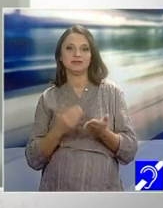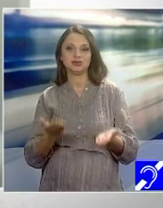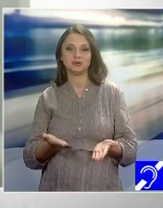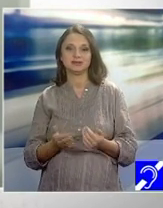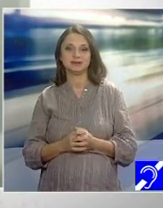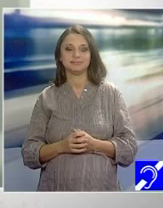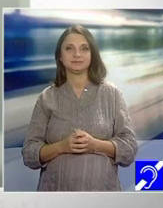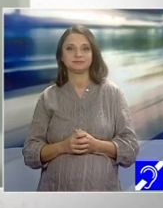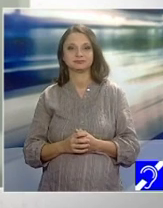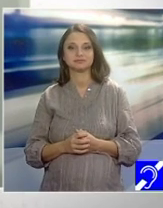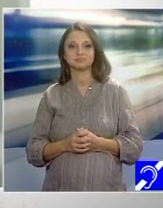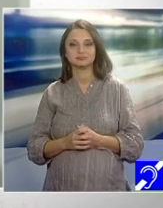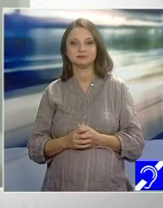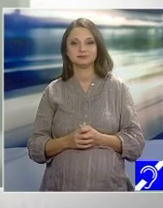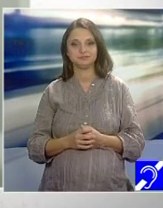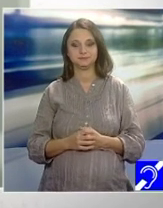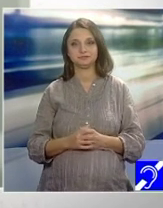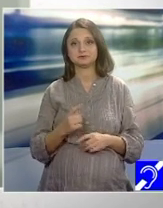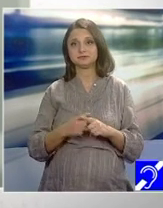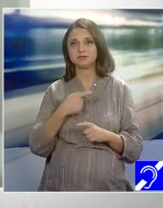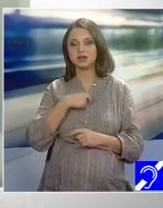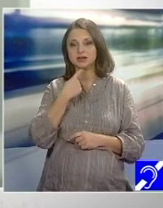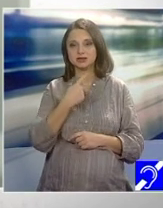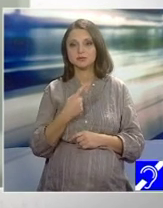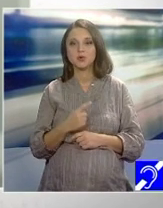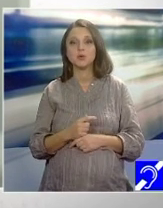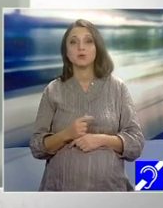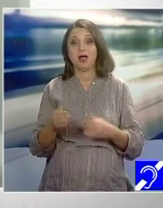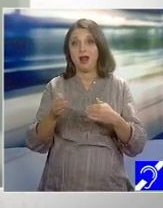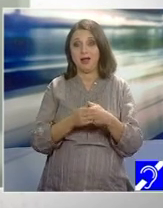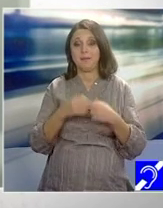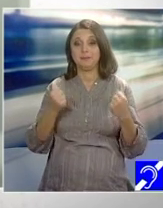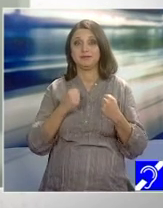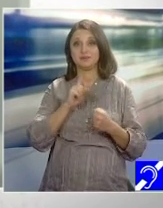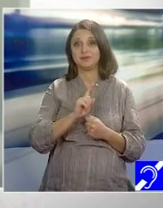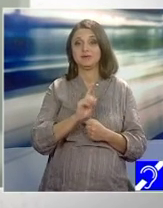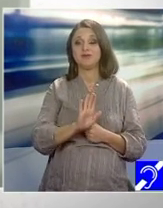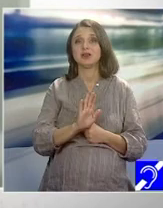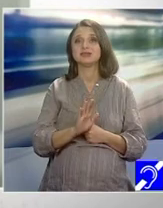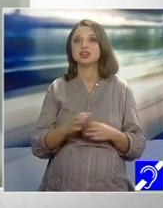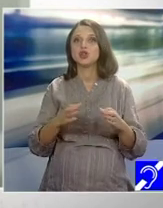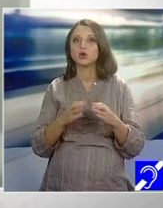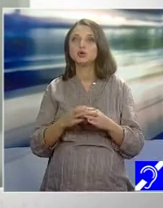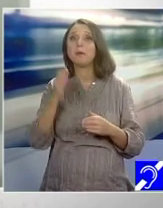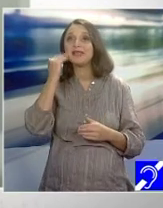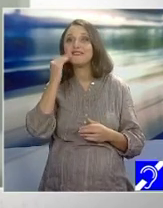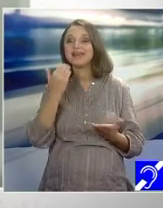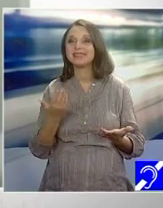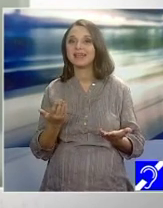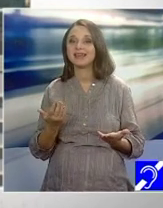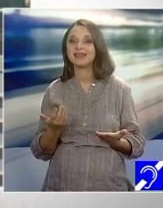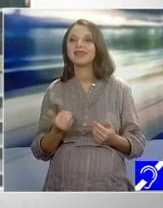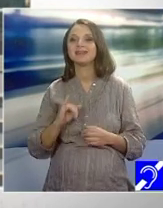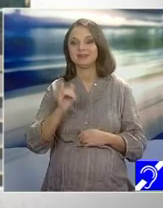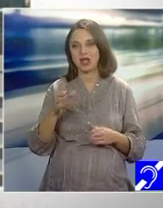e deloc lucru de neglijat faptul că s-a alăturat mișcării voastre și o trupă de fete. Exact. Trupa